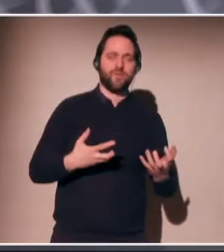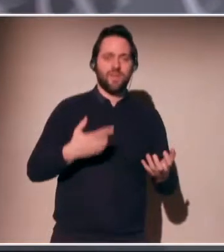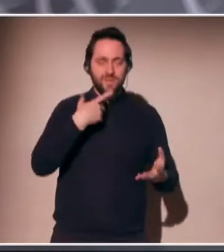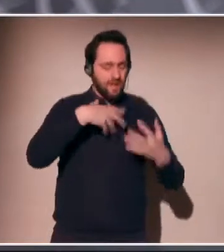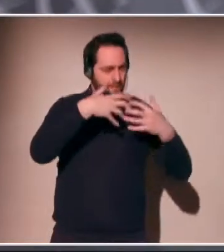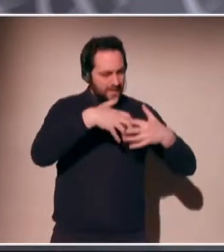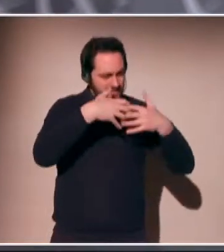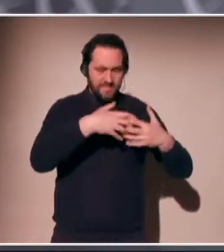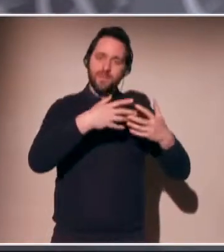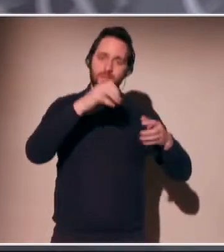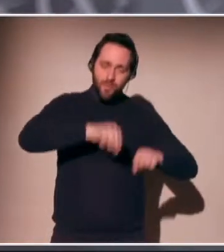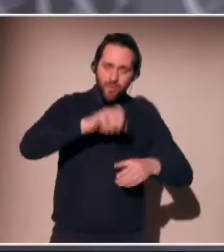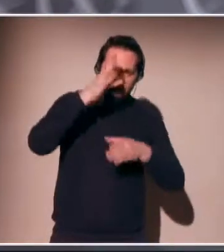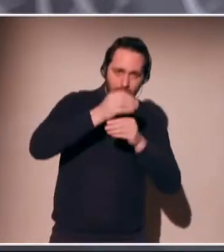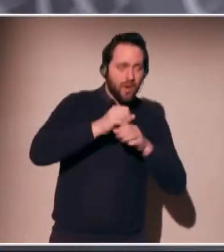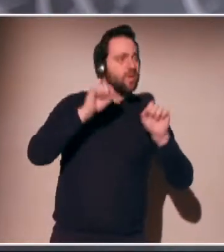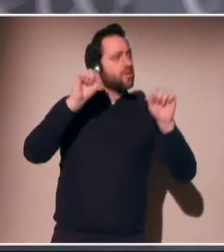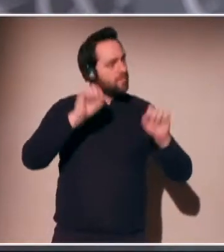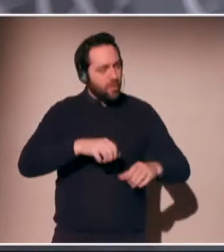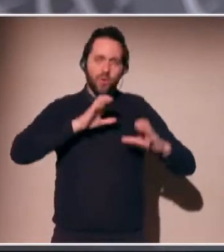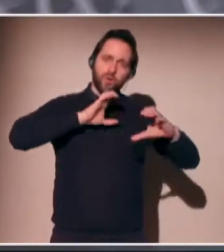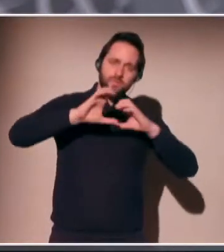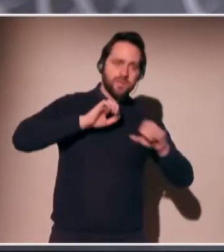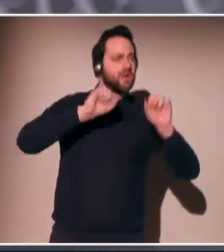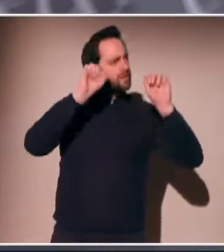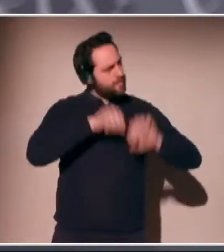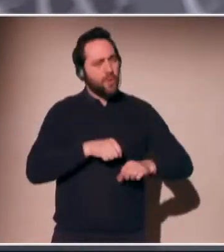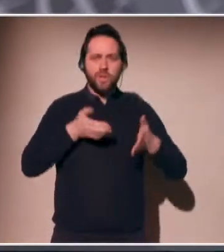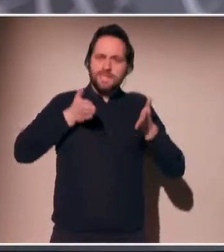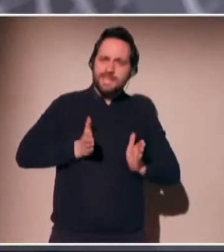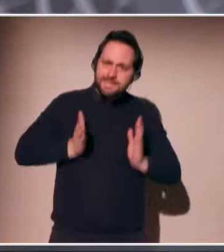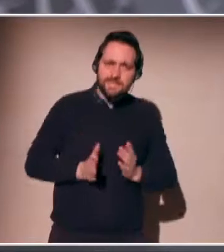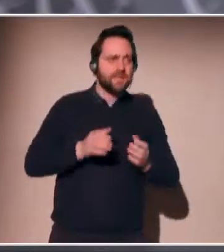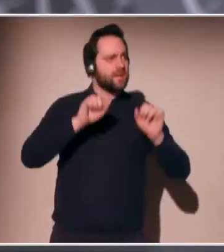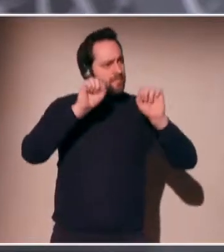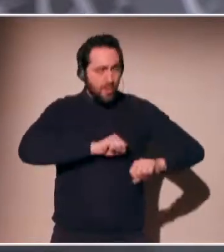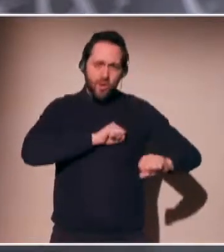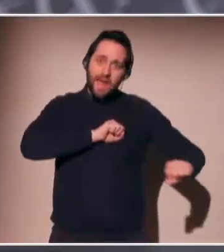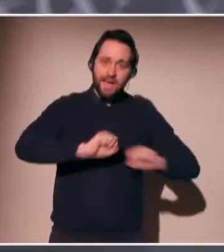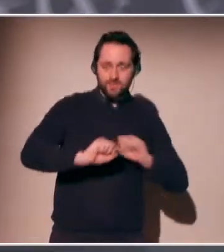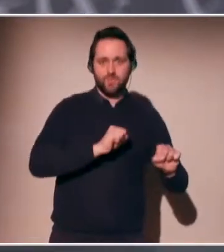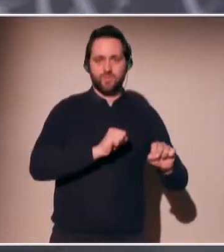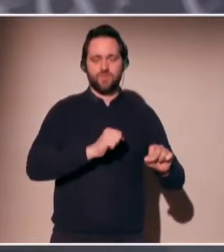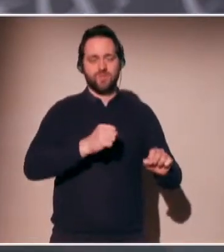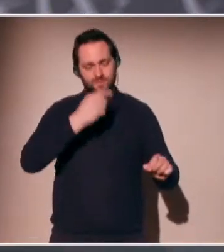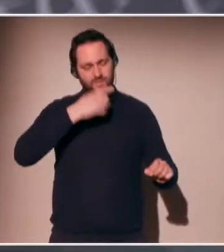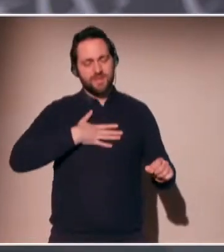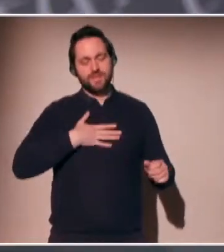de communiquer, de prendre des décisions et de mener des actions. Voilà comment je définirais l'intelligence